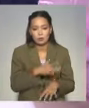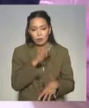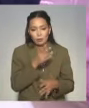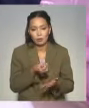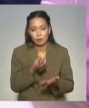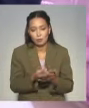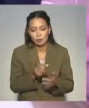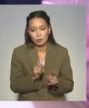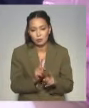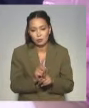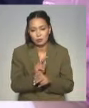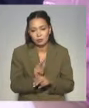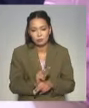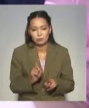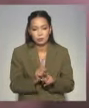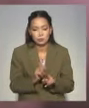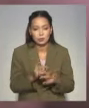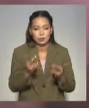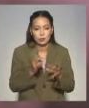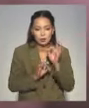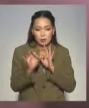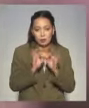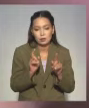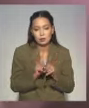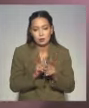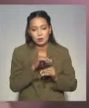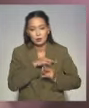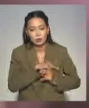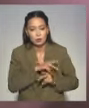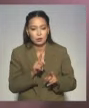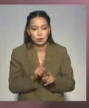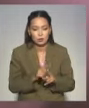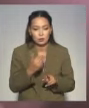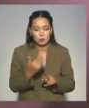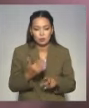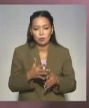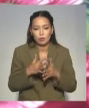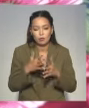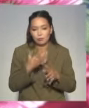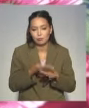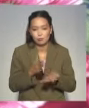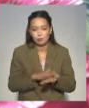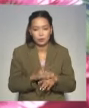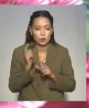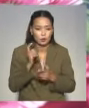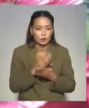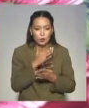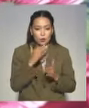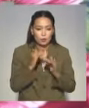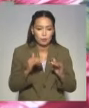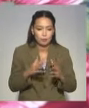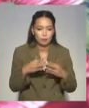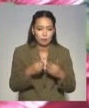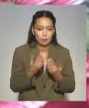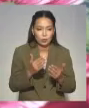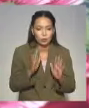қабылдап, оңалту шараларынан өту керек. Алайда дәрі-дәрмекпен емге кететін шығын оларға үлкен салмақ салуда. Себебі көп балалы отбасында тек әкесі